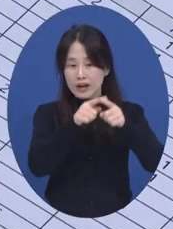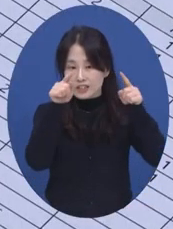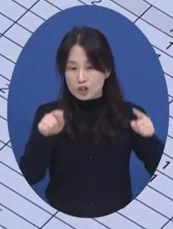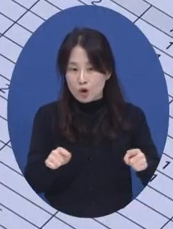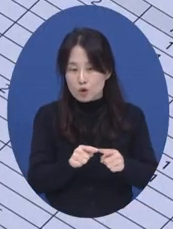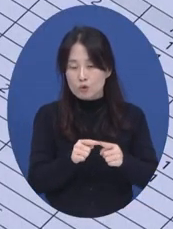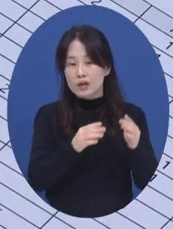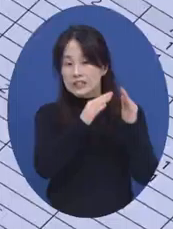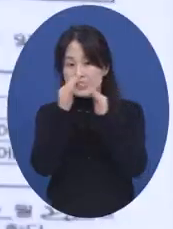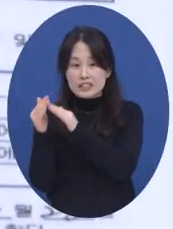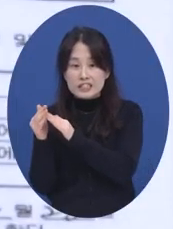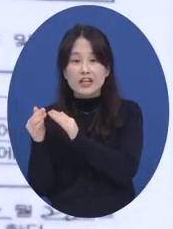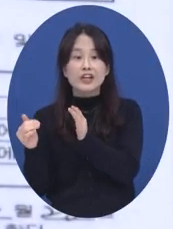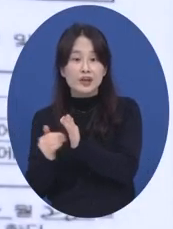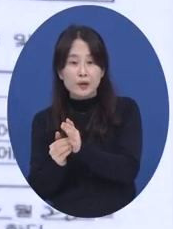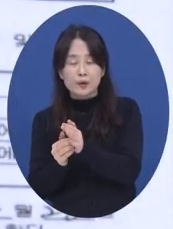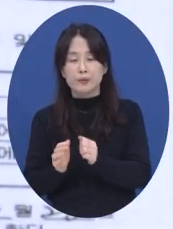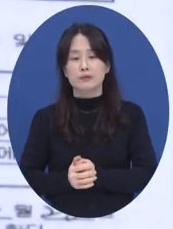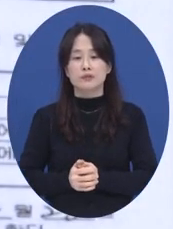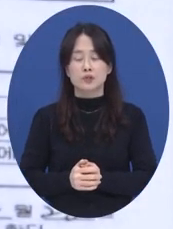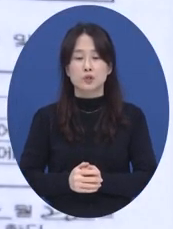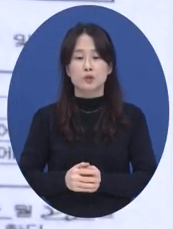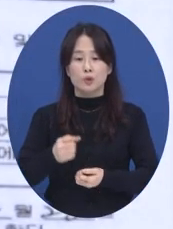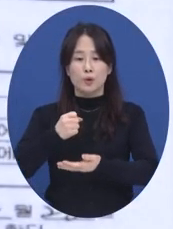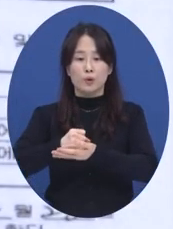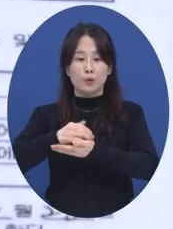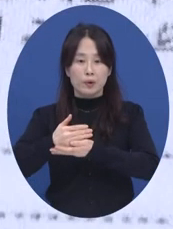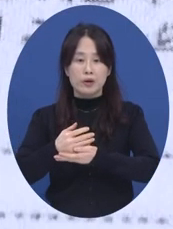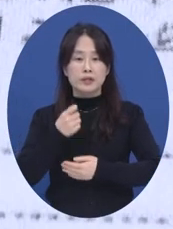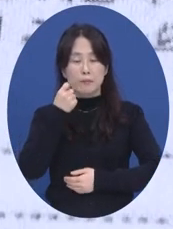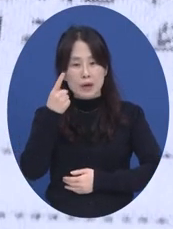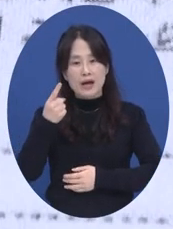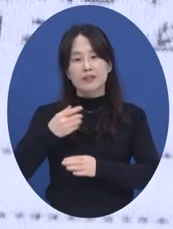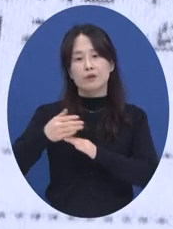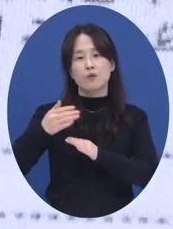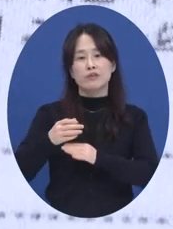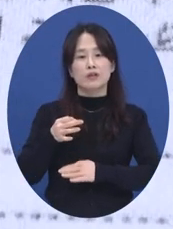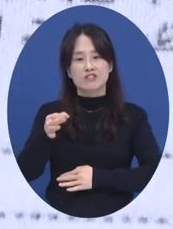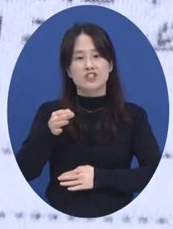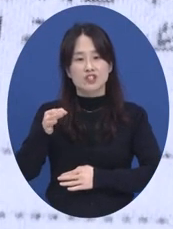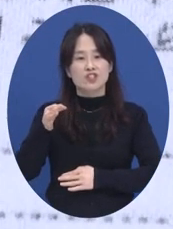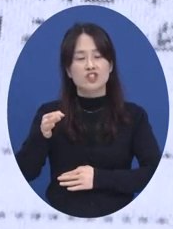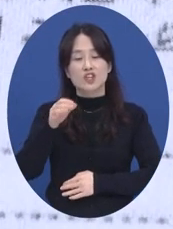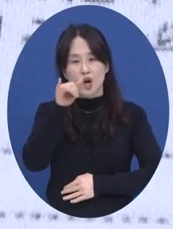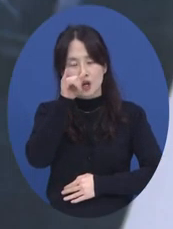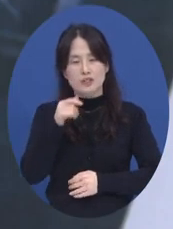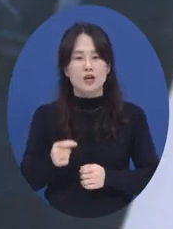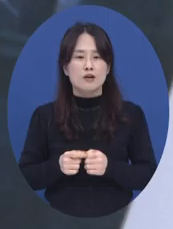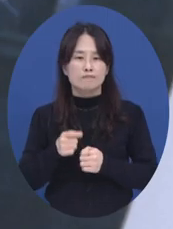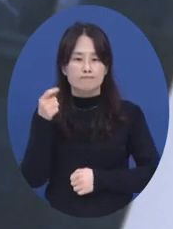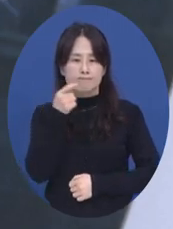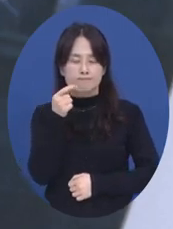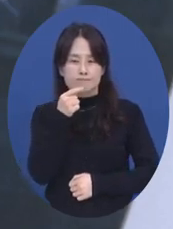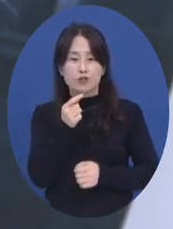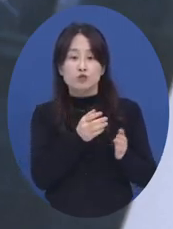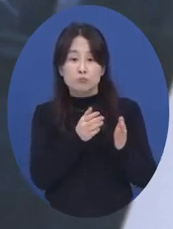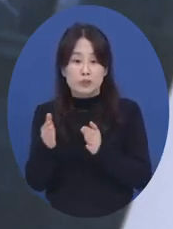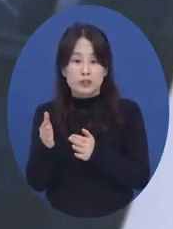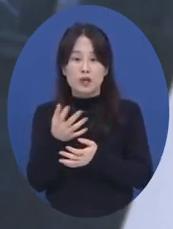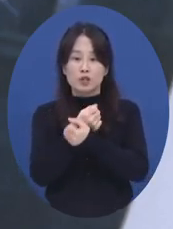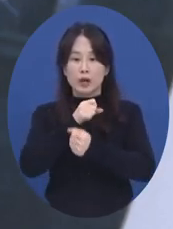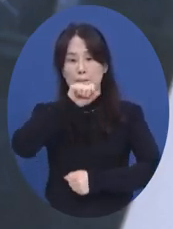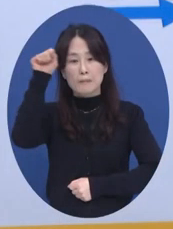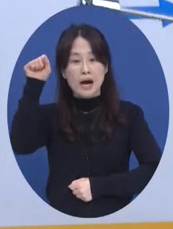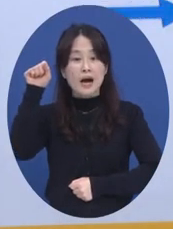위장 전입을 하고는 임대인 명의 계좌로 매달 임대료를 지급하는 식으로 치밀한 준비 끝에 청약에